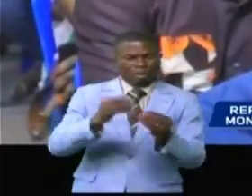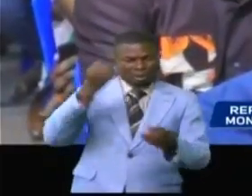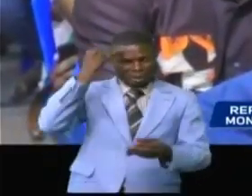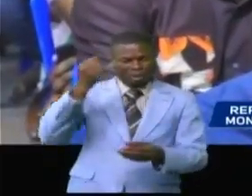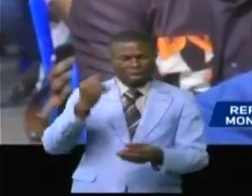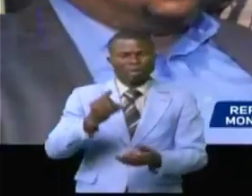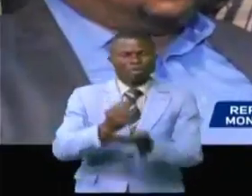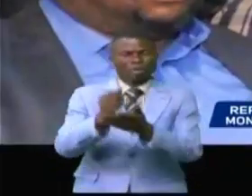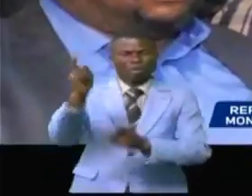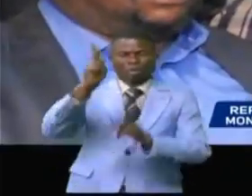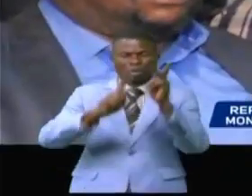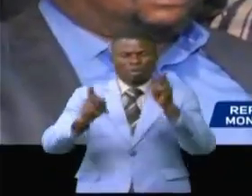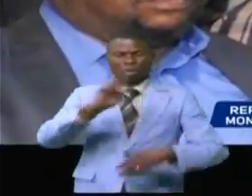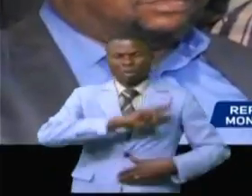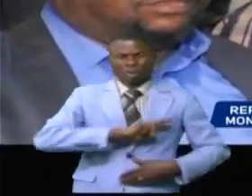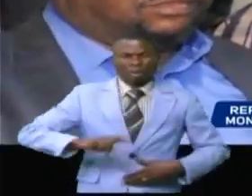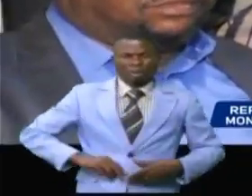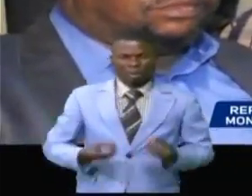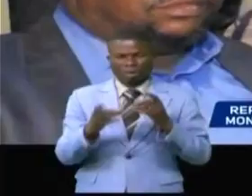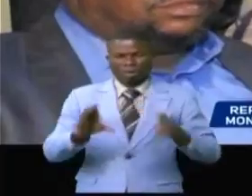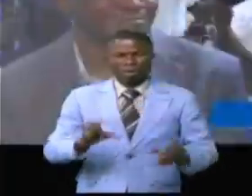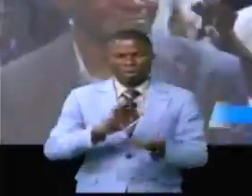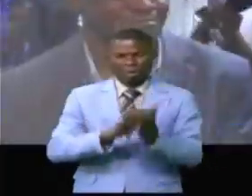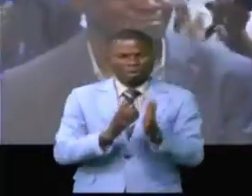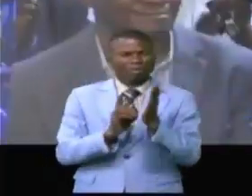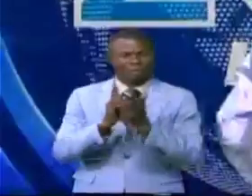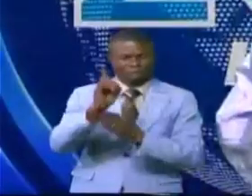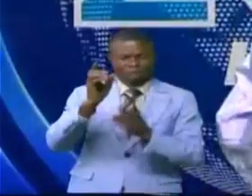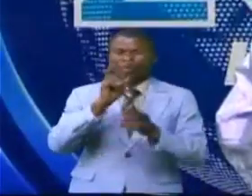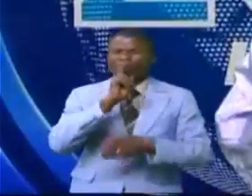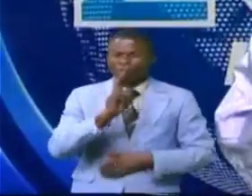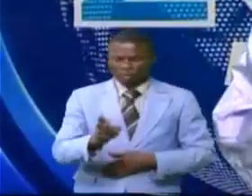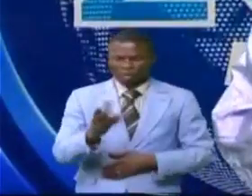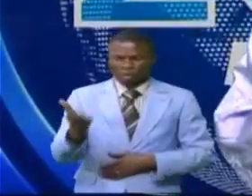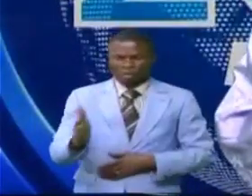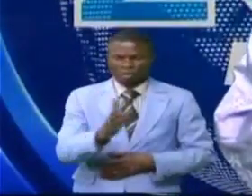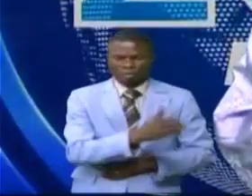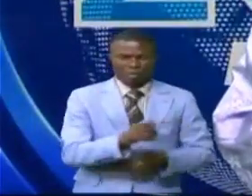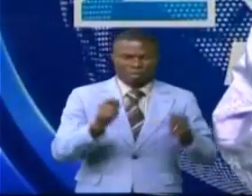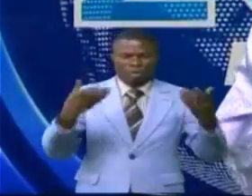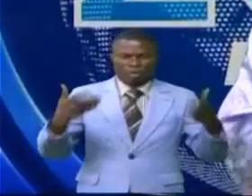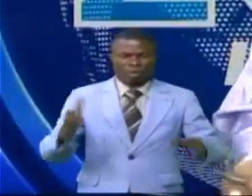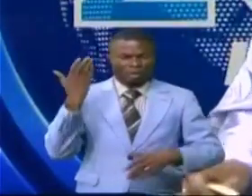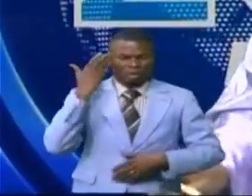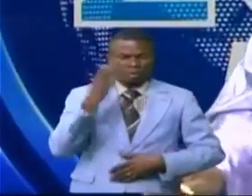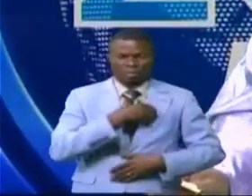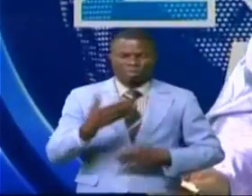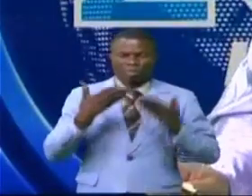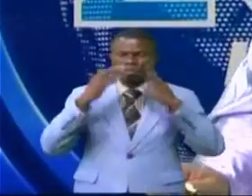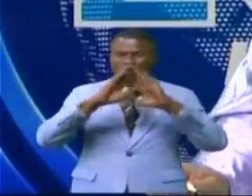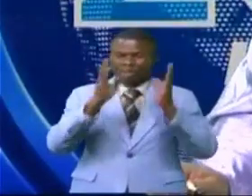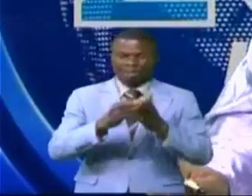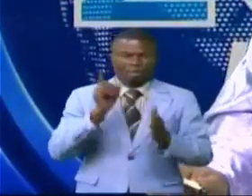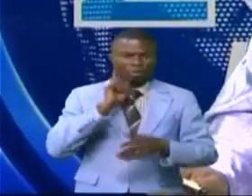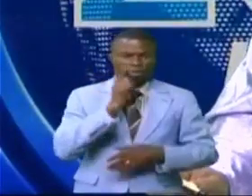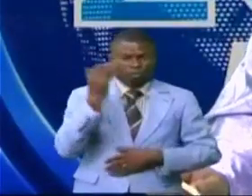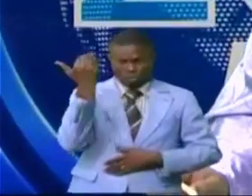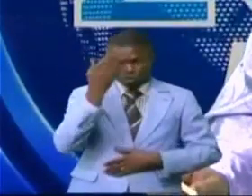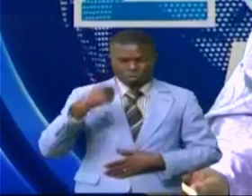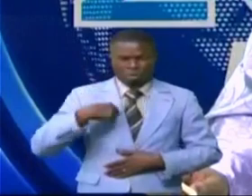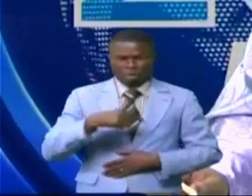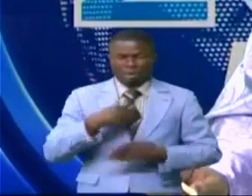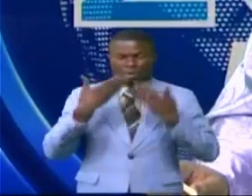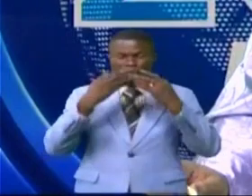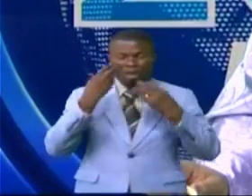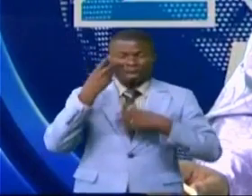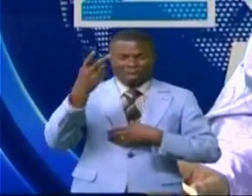du peuple, la RDC serait déjà décollée. Fin de ce journal, mesdames et messieurs, merci de l'avoir suivi. Merci à vous qui nous suivez